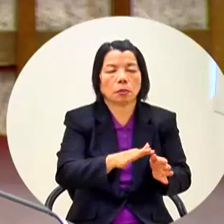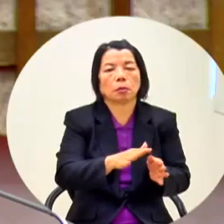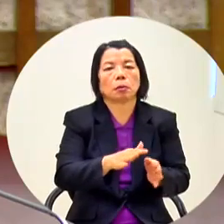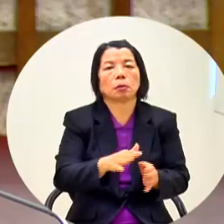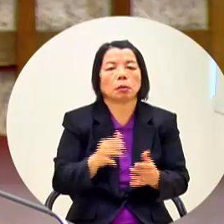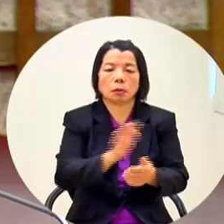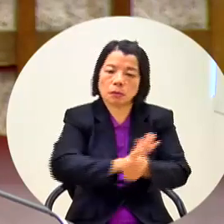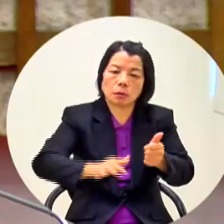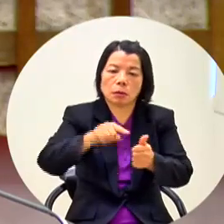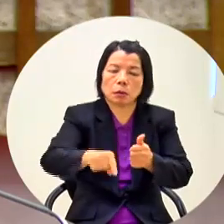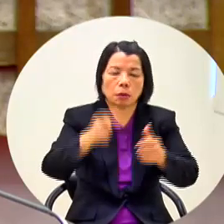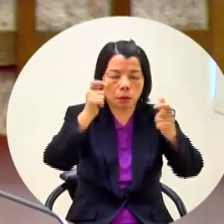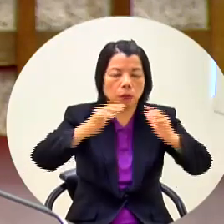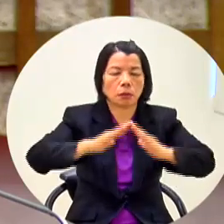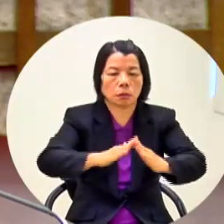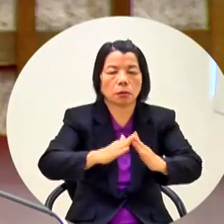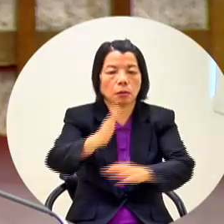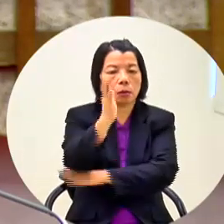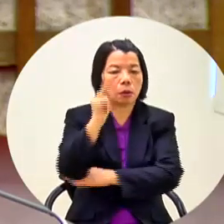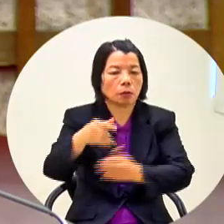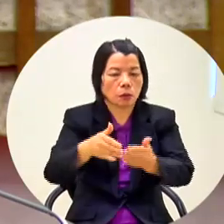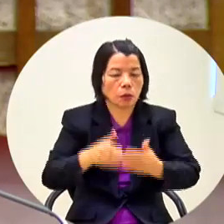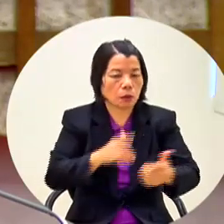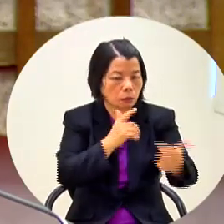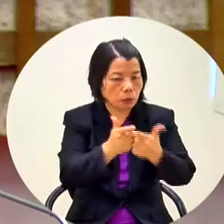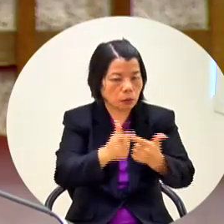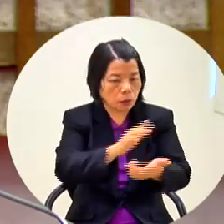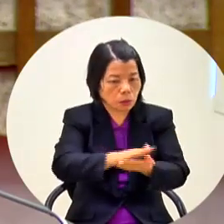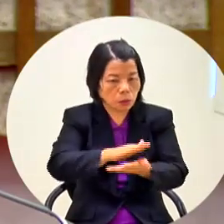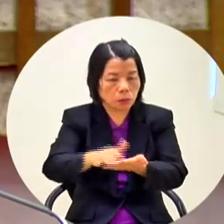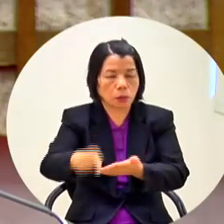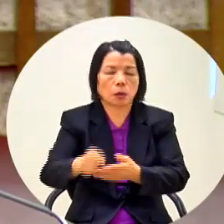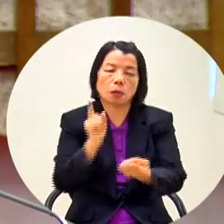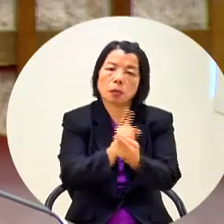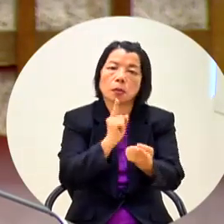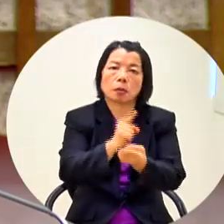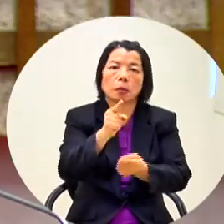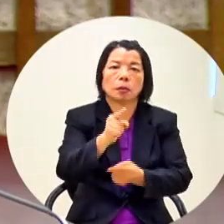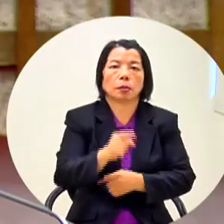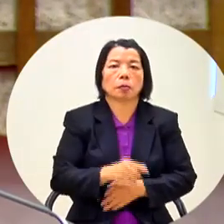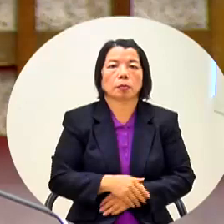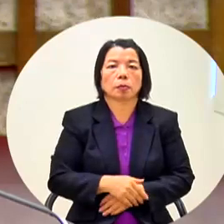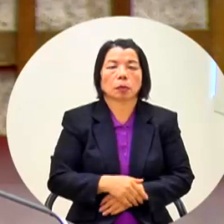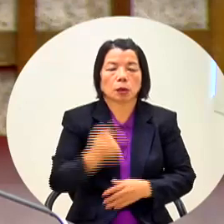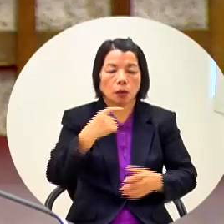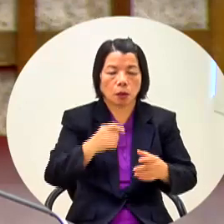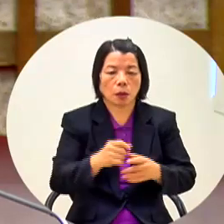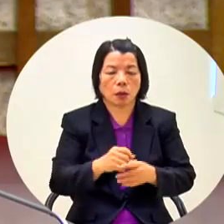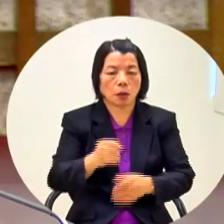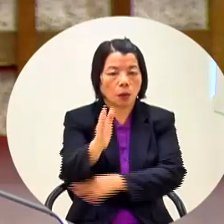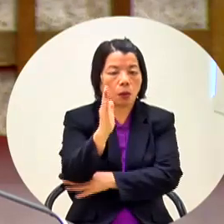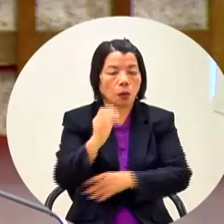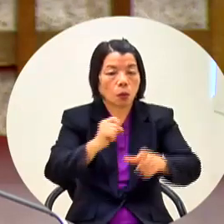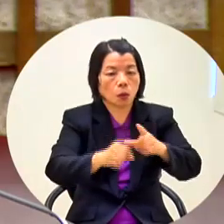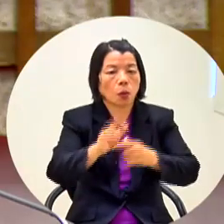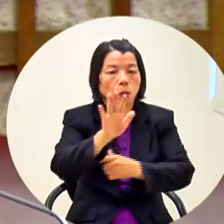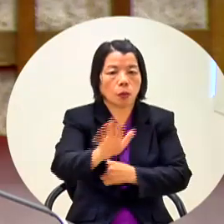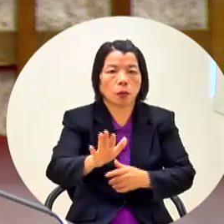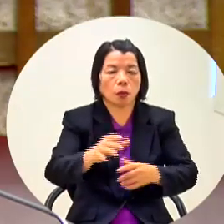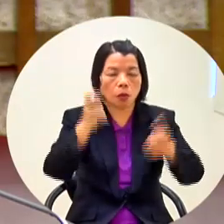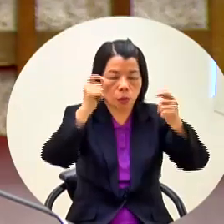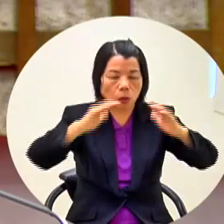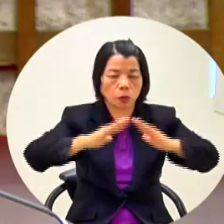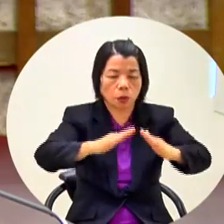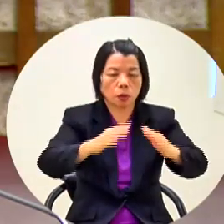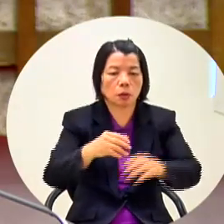府呢有一个因应的对策，包含对我们公有的高雄市公有的